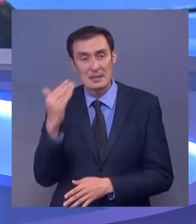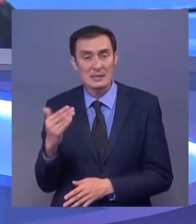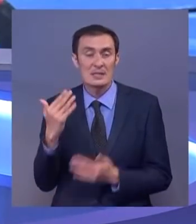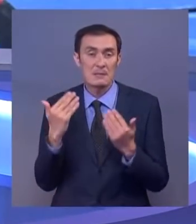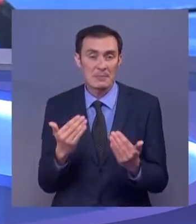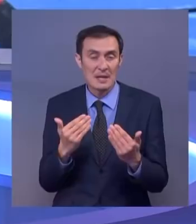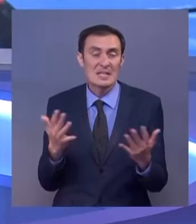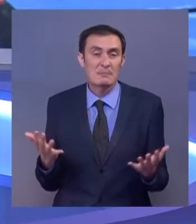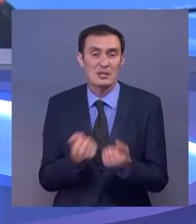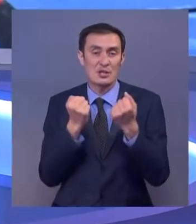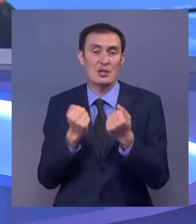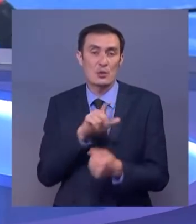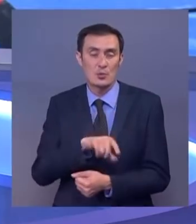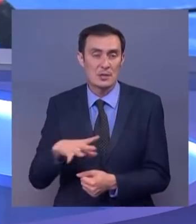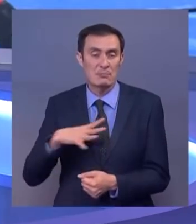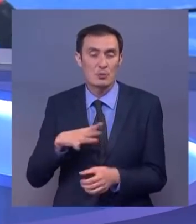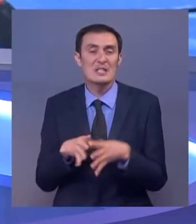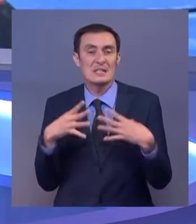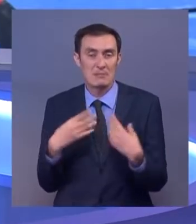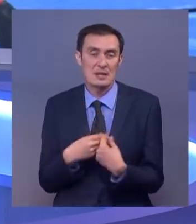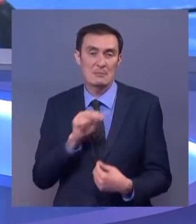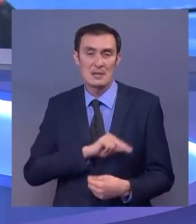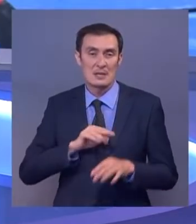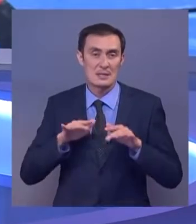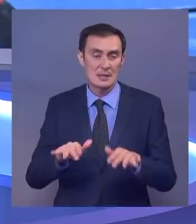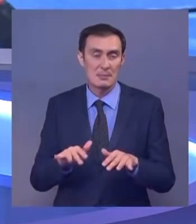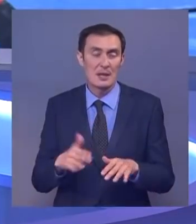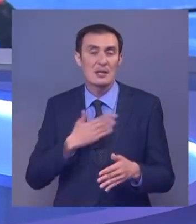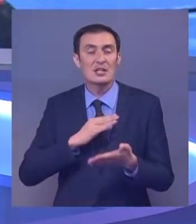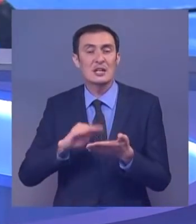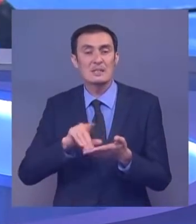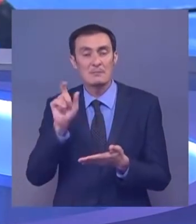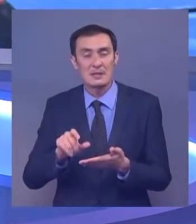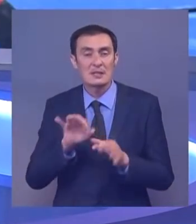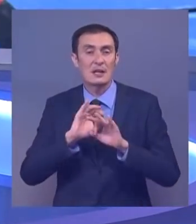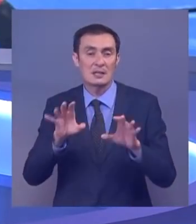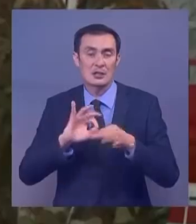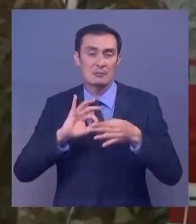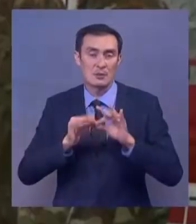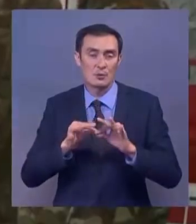И теперь спасение человеческих жизней стало семейным делом. Айсулу Махмутова о преемственности поколений.